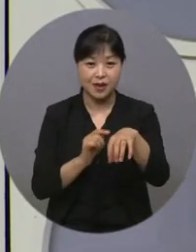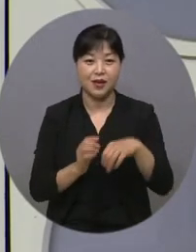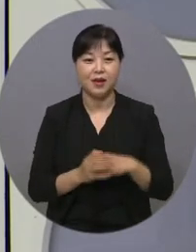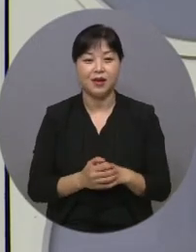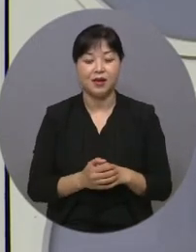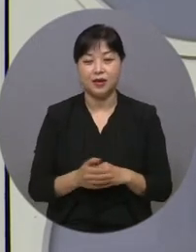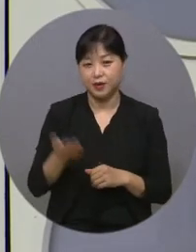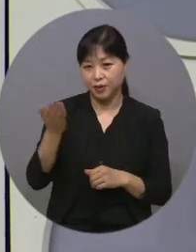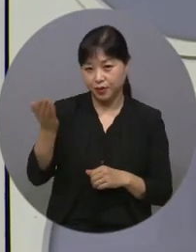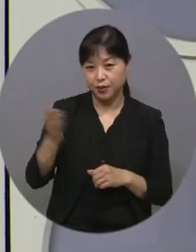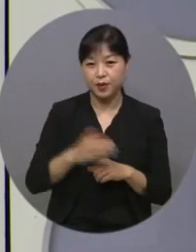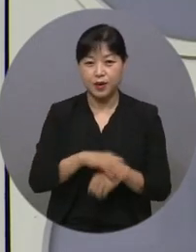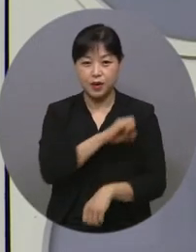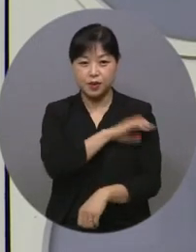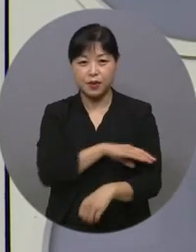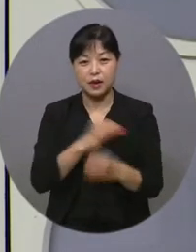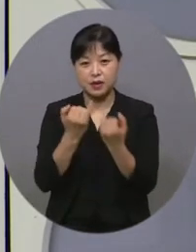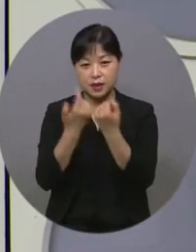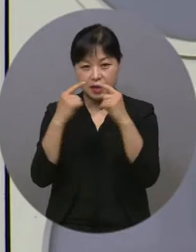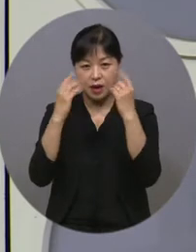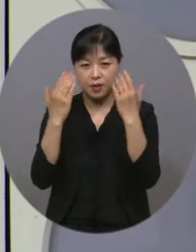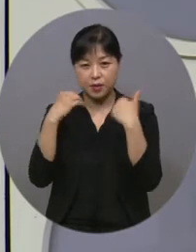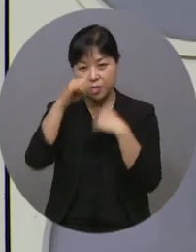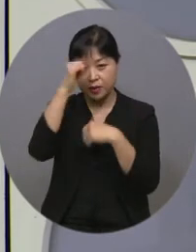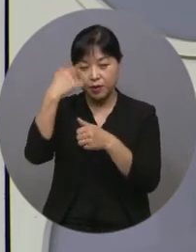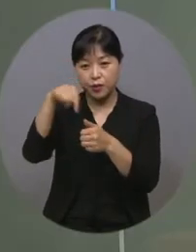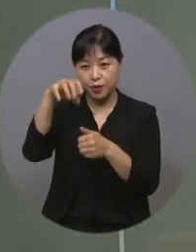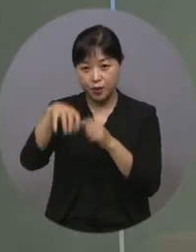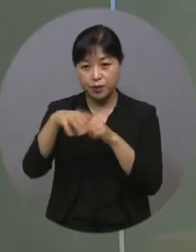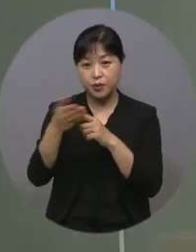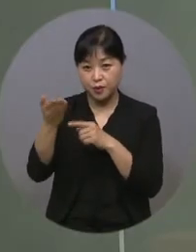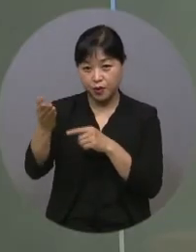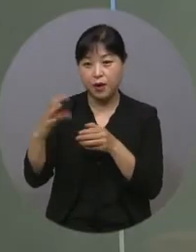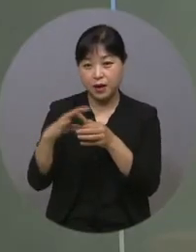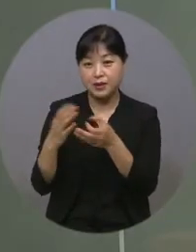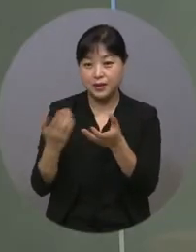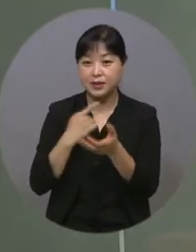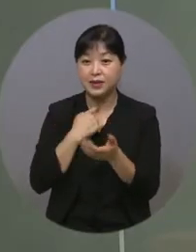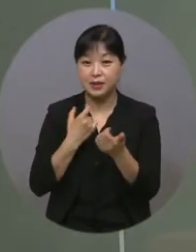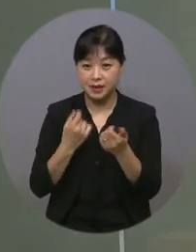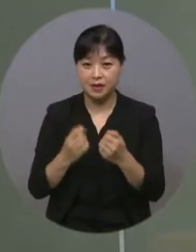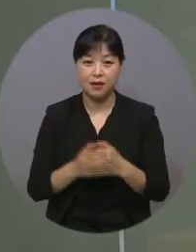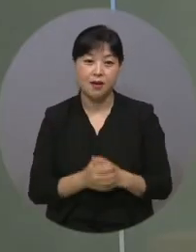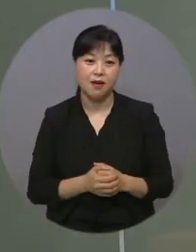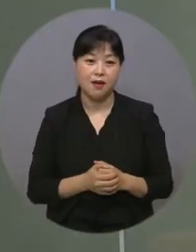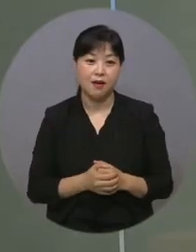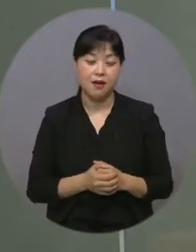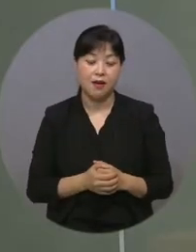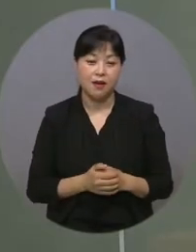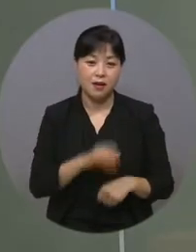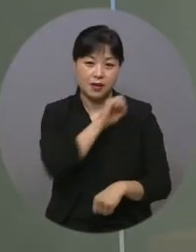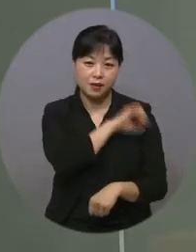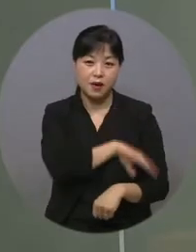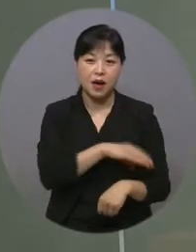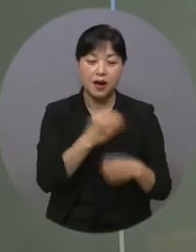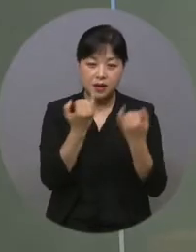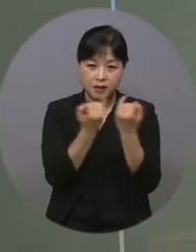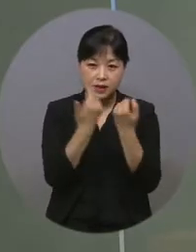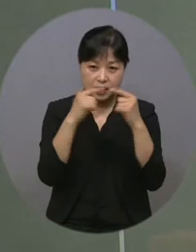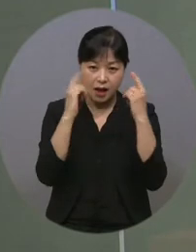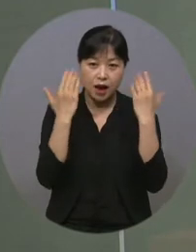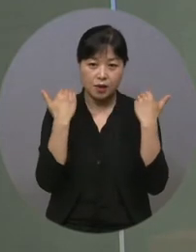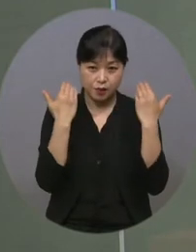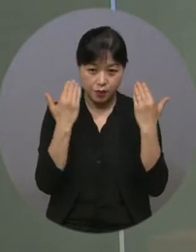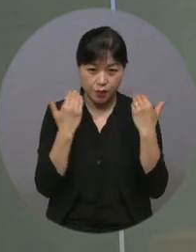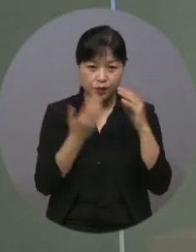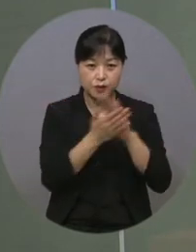평생 교육원 관계도 하셨지만은 이화여대 유치원이 그 남달리 그 경쟁률이 높고 예. 운이